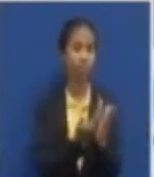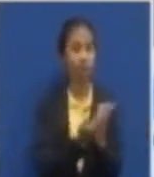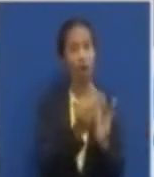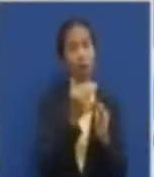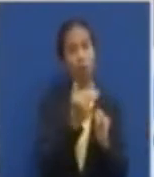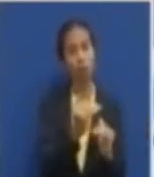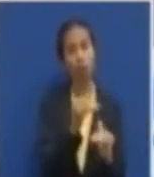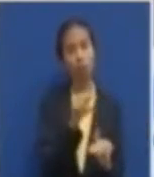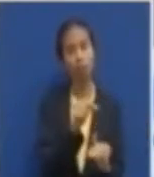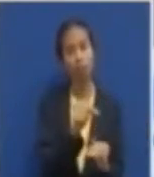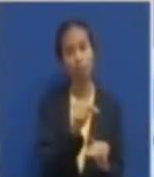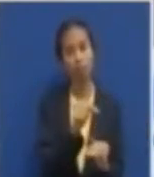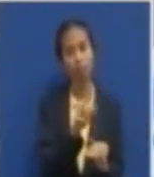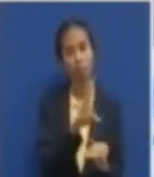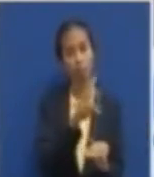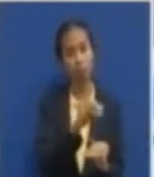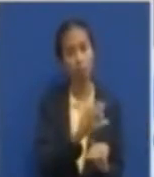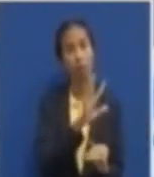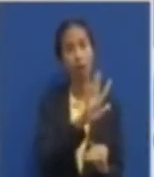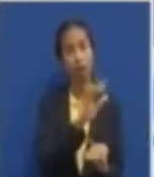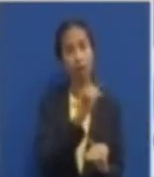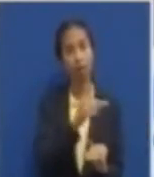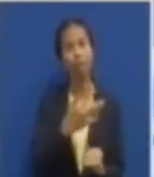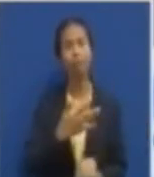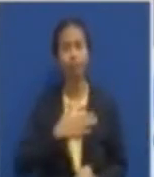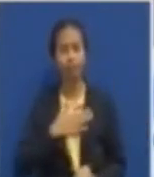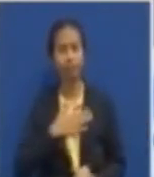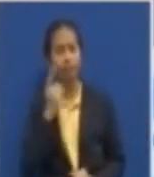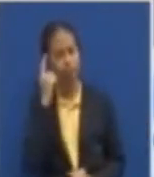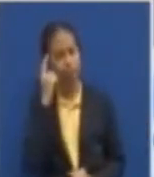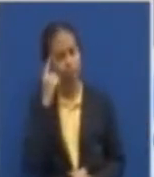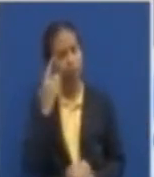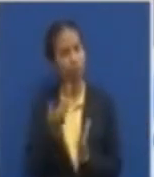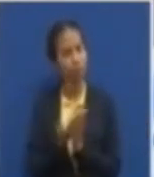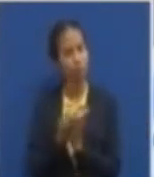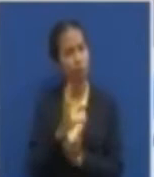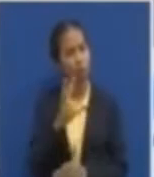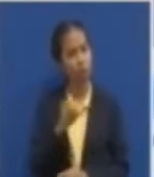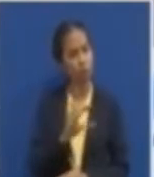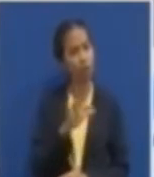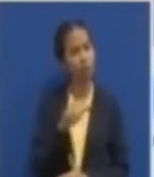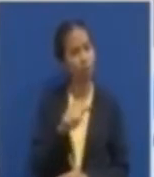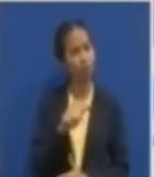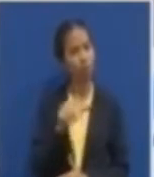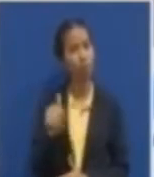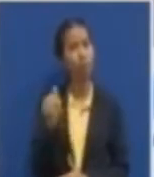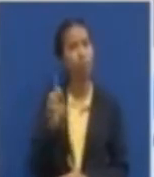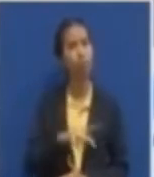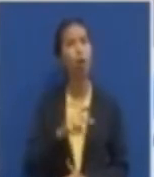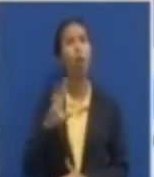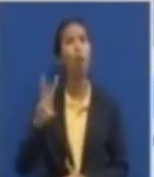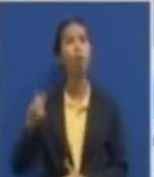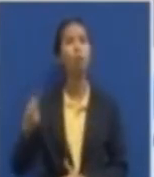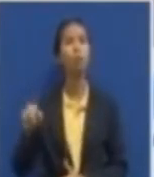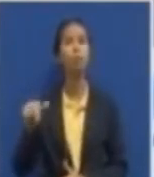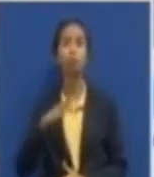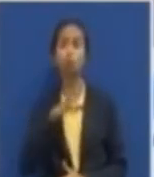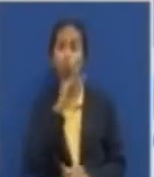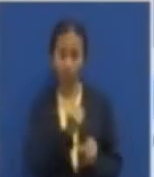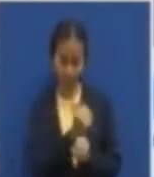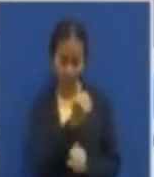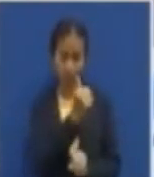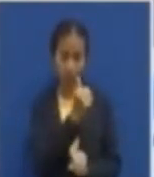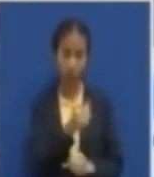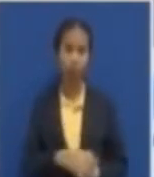ที่65บาทนะผมก็คิดว่า65บาทนี่ก็ดีกว่า60บาทนะครับถ้าเป็นไปได้